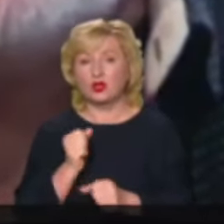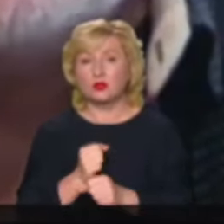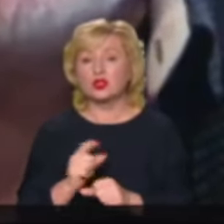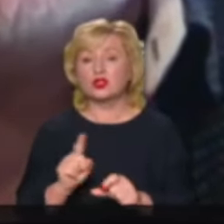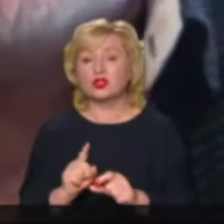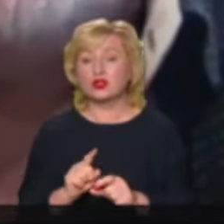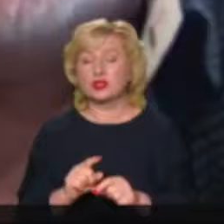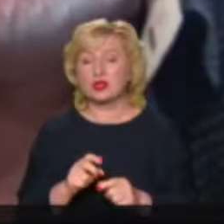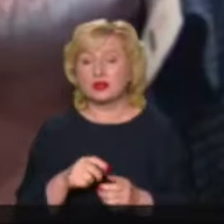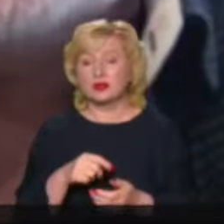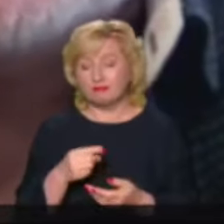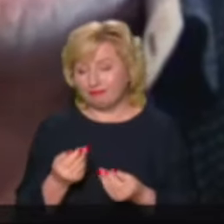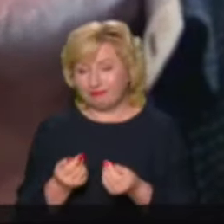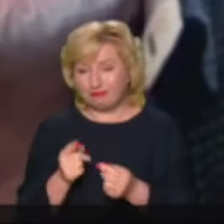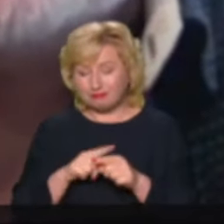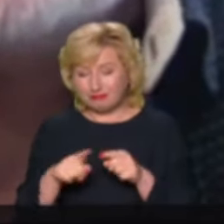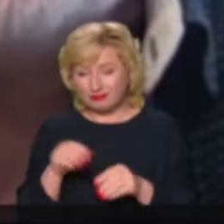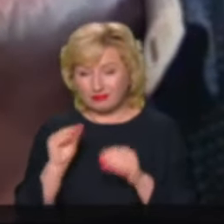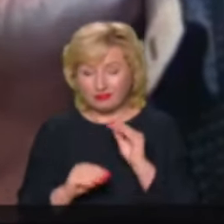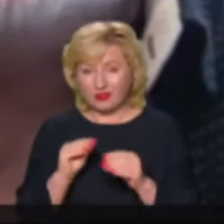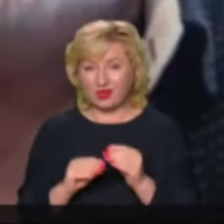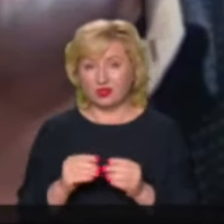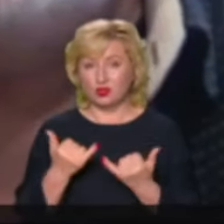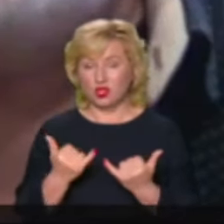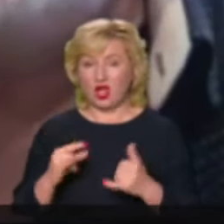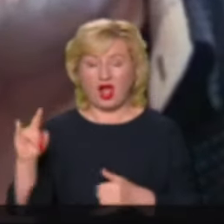на колінці ну, в сучасній авіації неможливо.